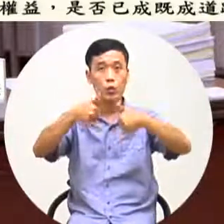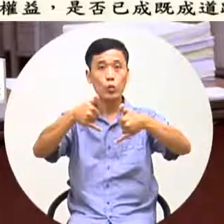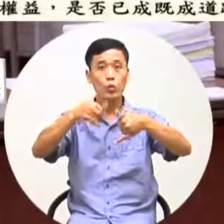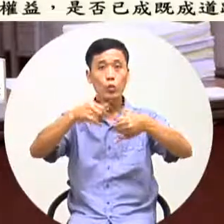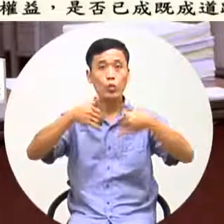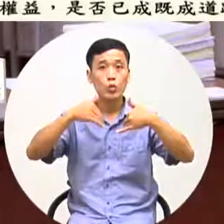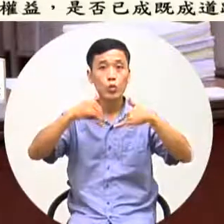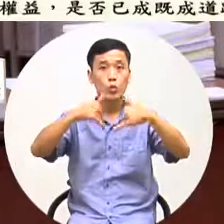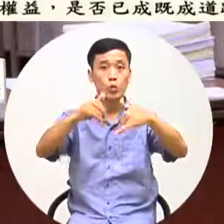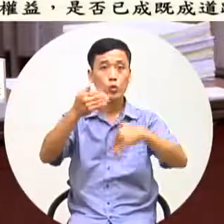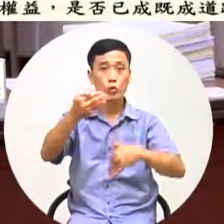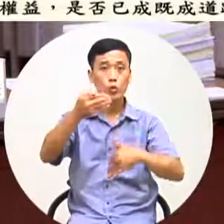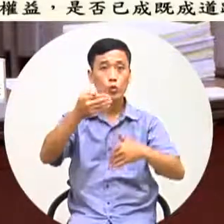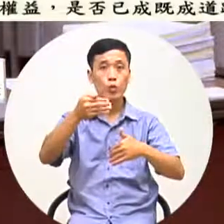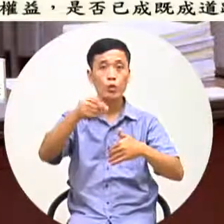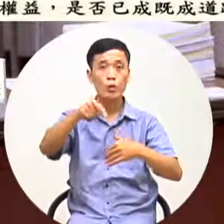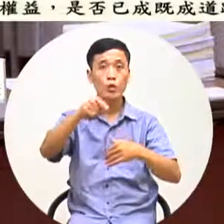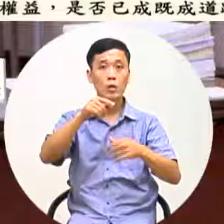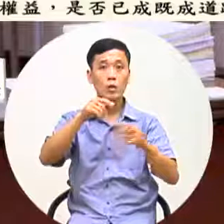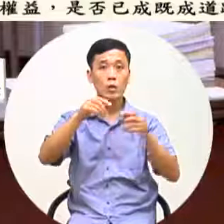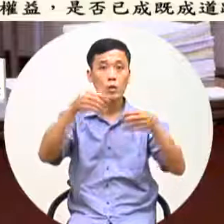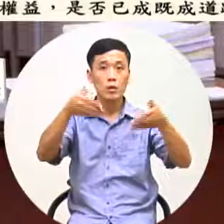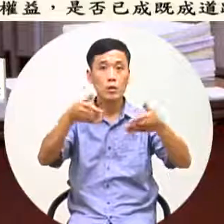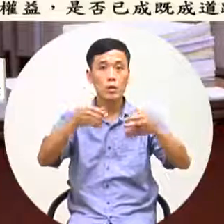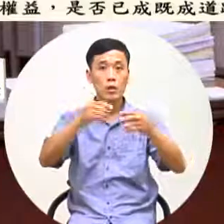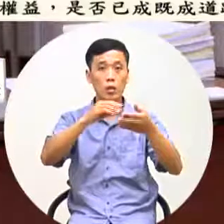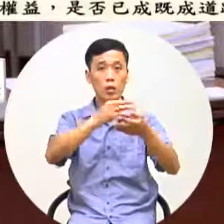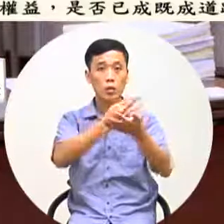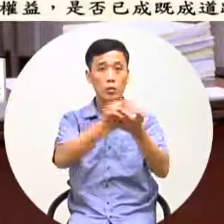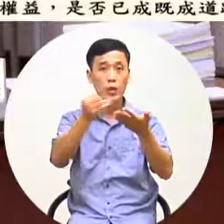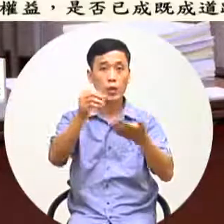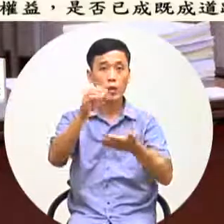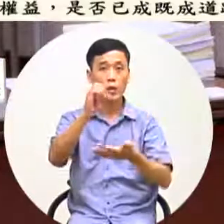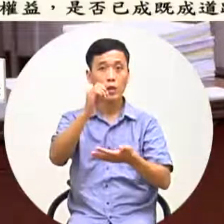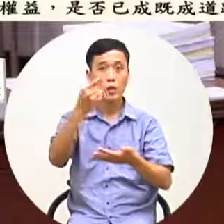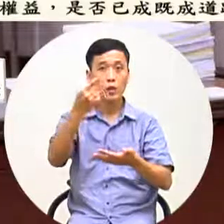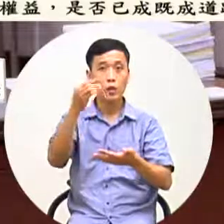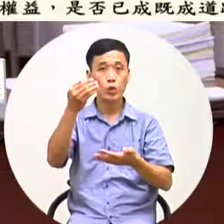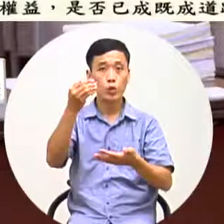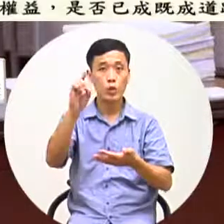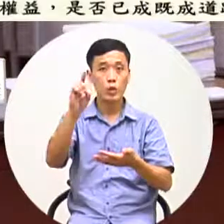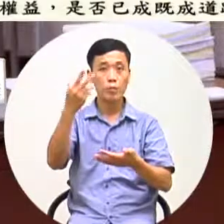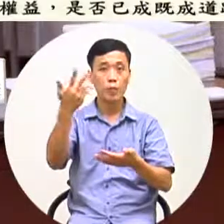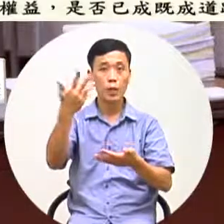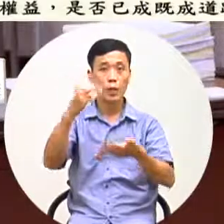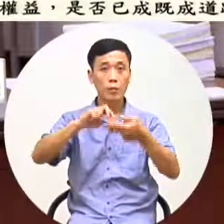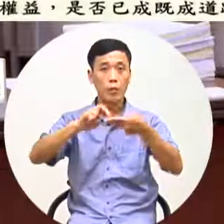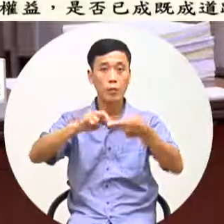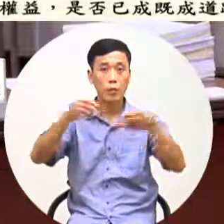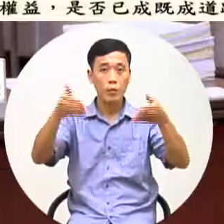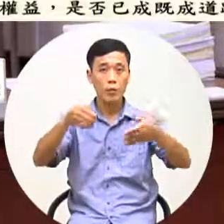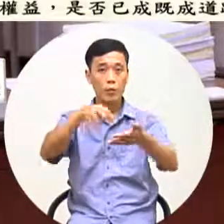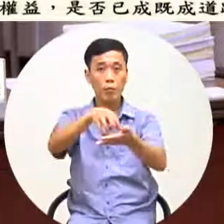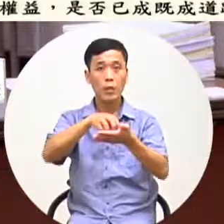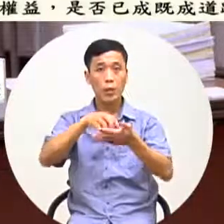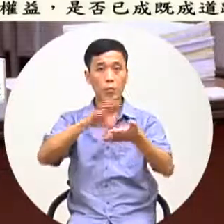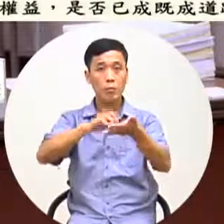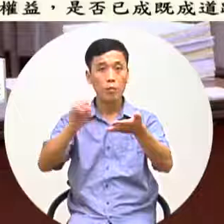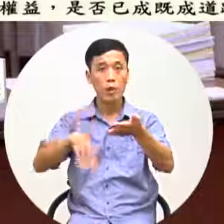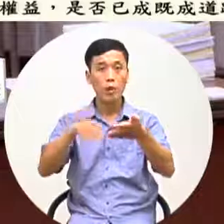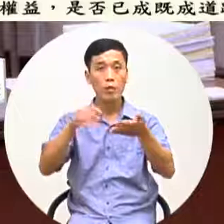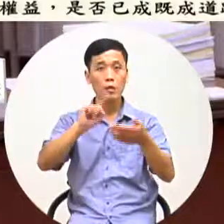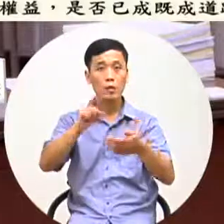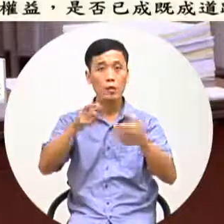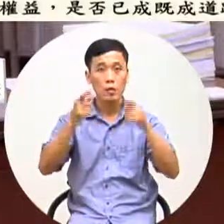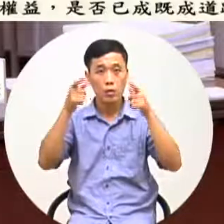号建设执照嘞，吼、啊，要十七销，对不对？啊，了解原因嘞，就是讲建商取得试射巷道过程